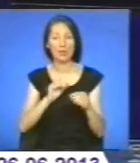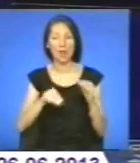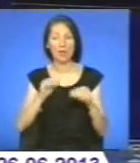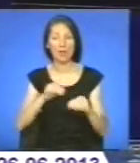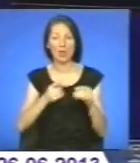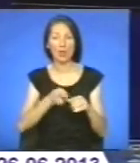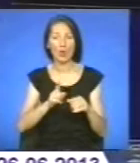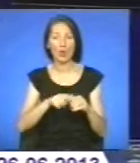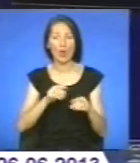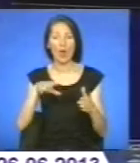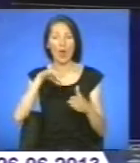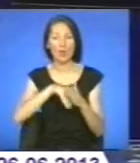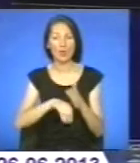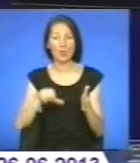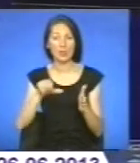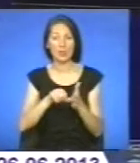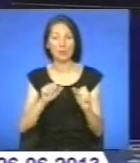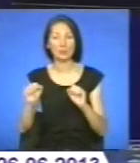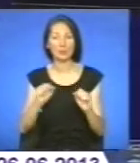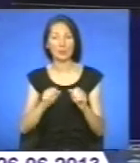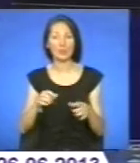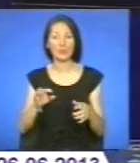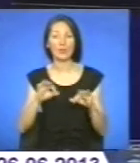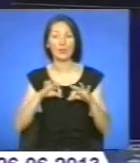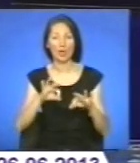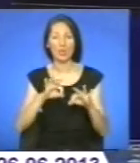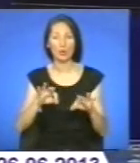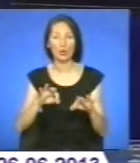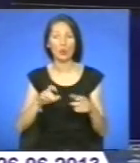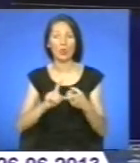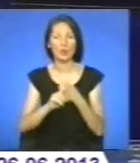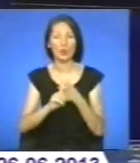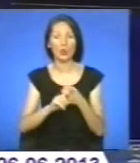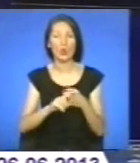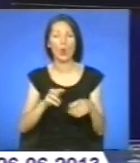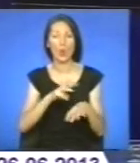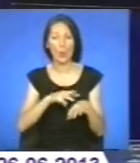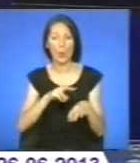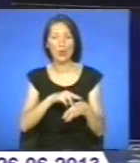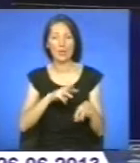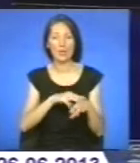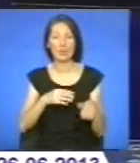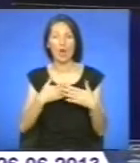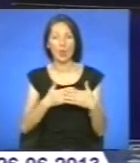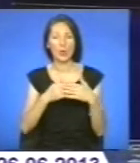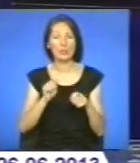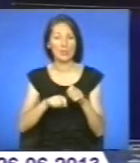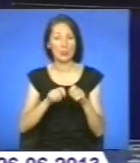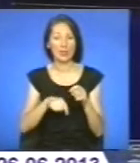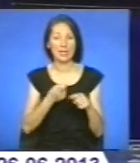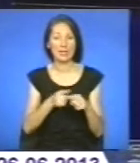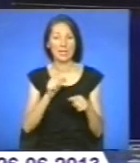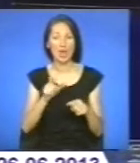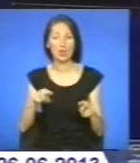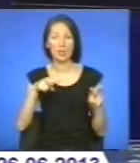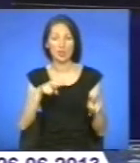входять представники управління транспорту, комунікацій та зв'язку, муніципальної поліції і громадські інспектори. Ці люди